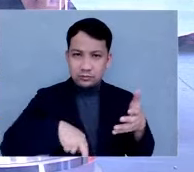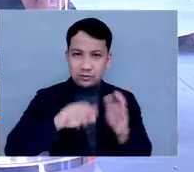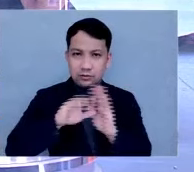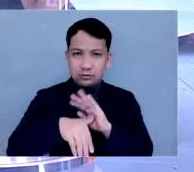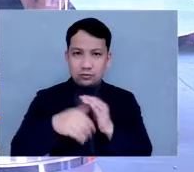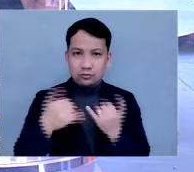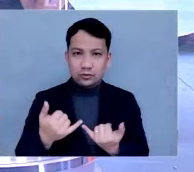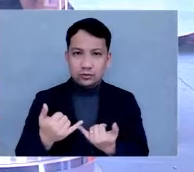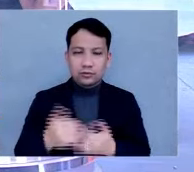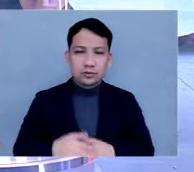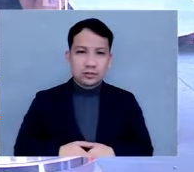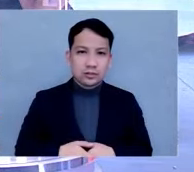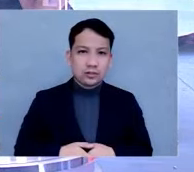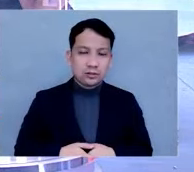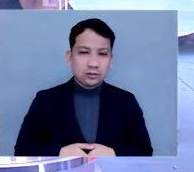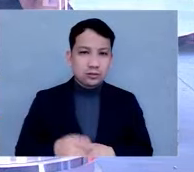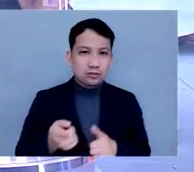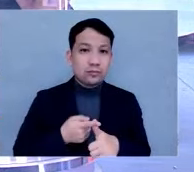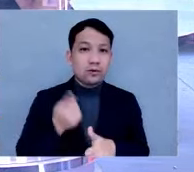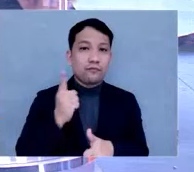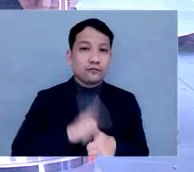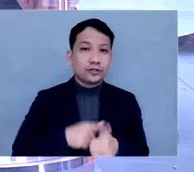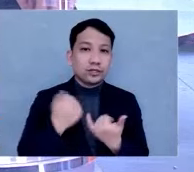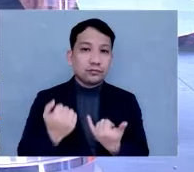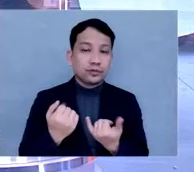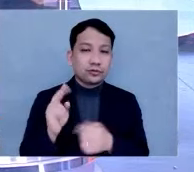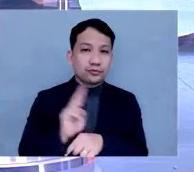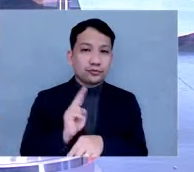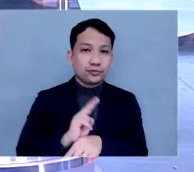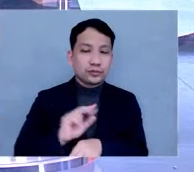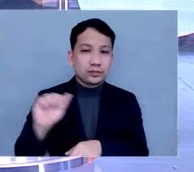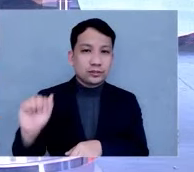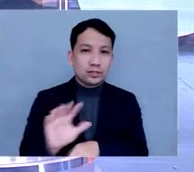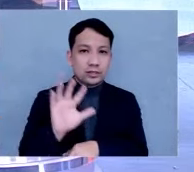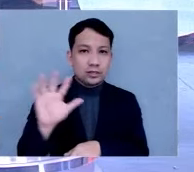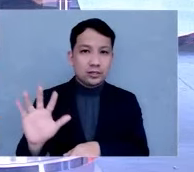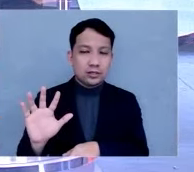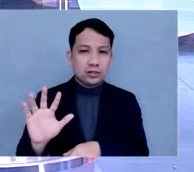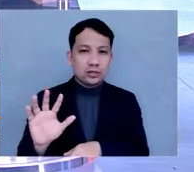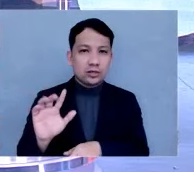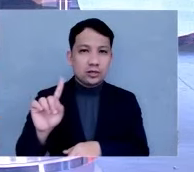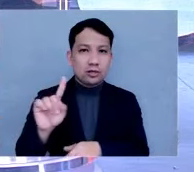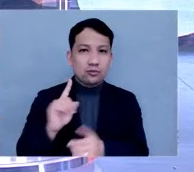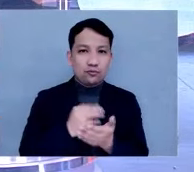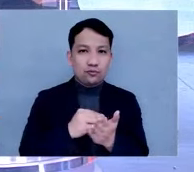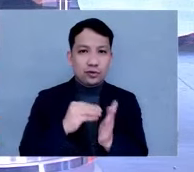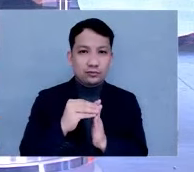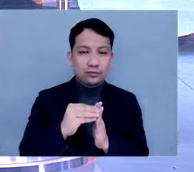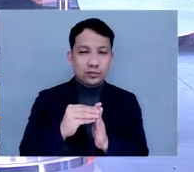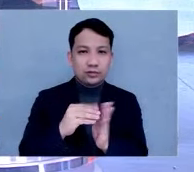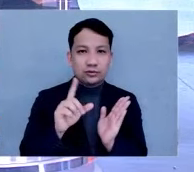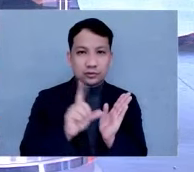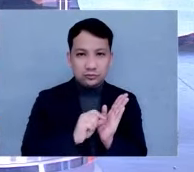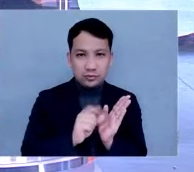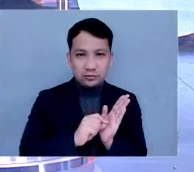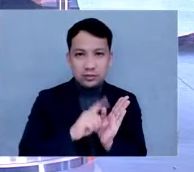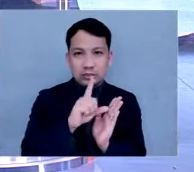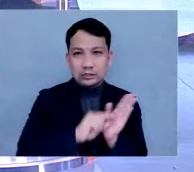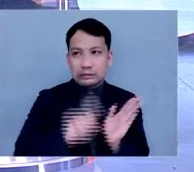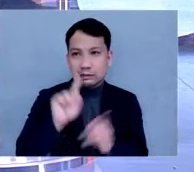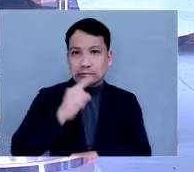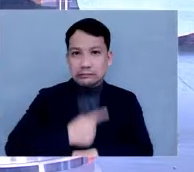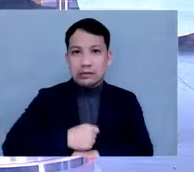araw. Kauna-unahan daw itong gagamitin sa Asia at hanggang 1,000,000 balota kada araw ang kaya nitong iimprinta.